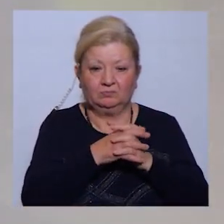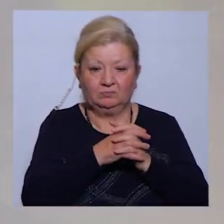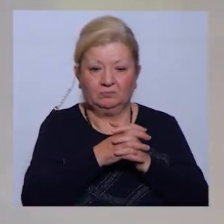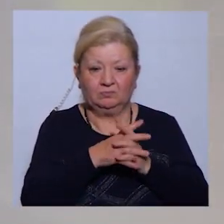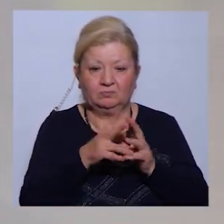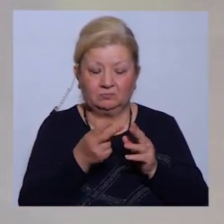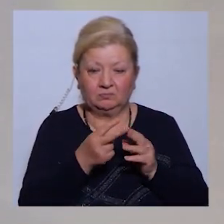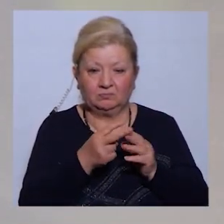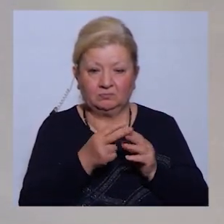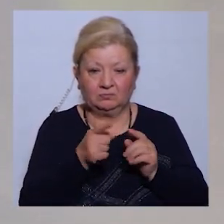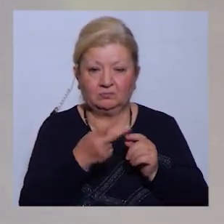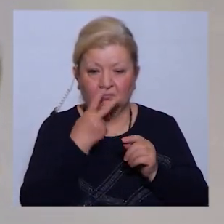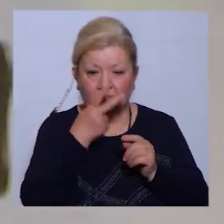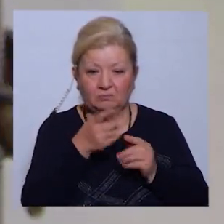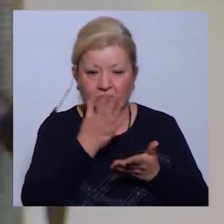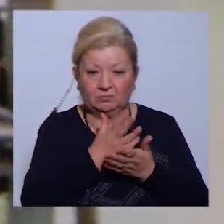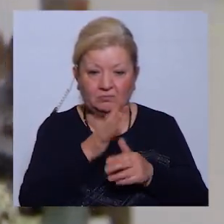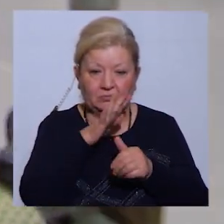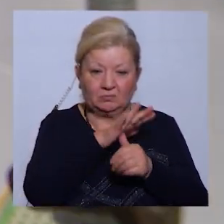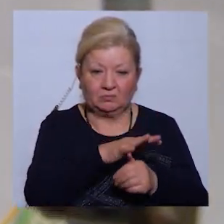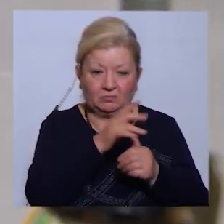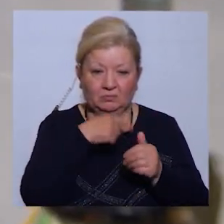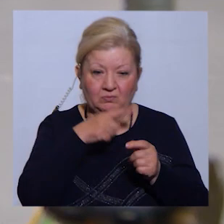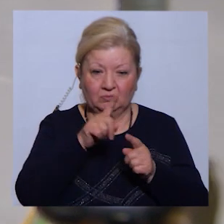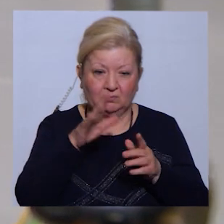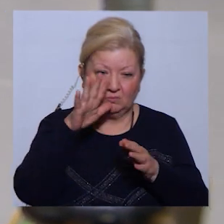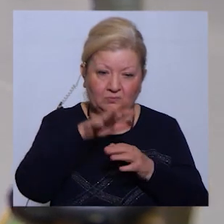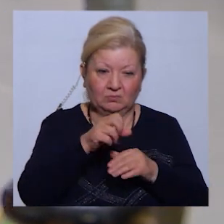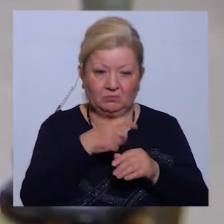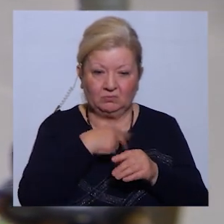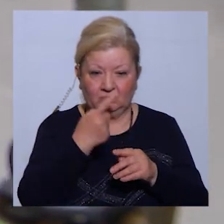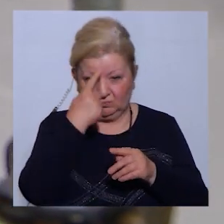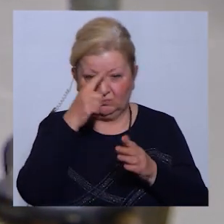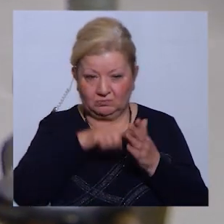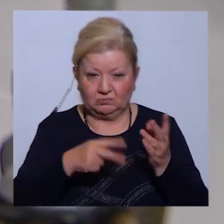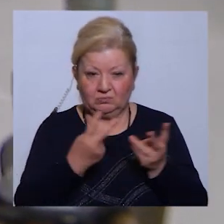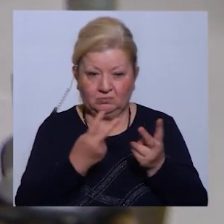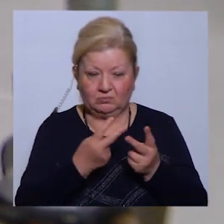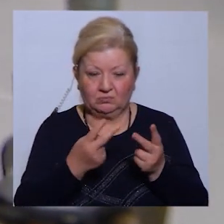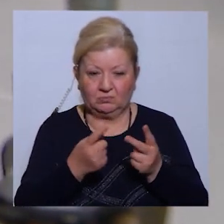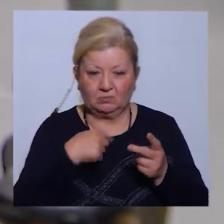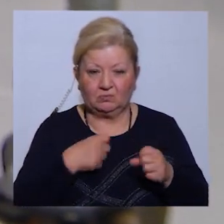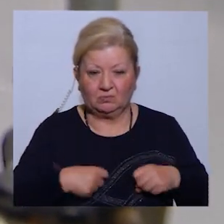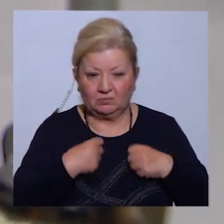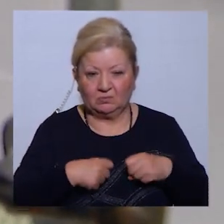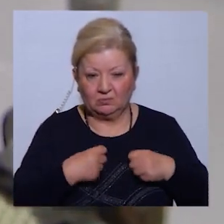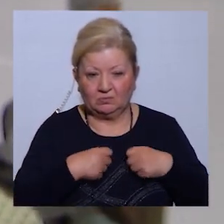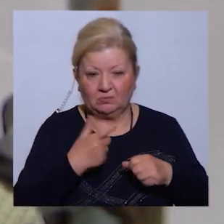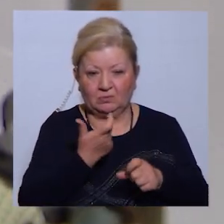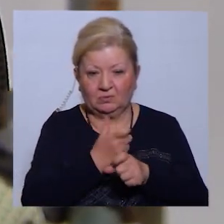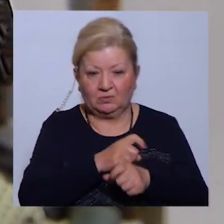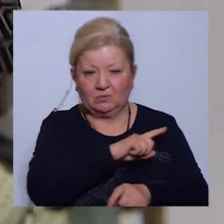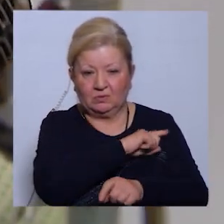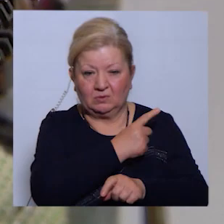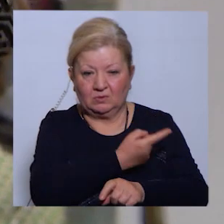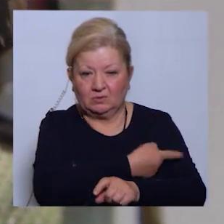აი მიუხედავად იმისა, რომ ემაზე ზემოქმედებას გავაკეთებ, ხა უნდა დამენდოთ ამაზე, რომ მე ვცდილობ, რომ გადავაბრუნო საკმაოდ დიდ ძალას